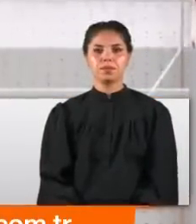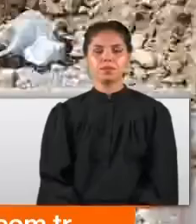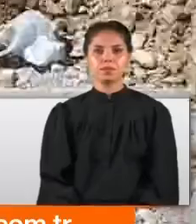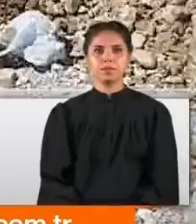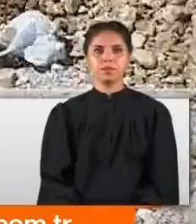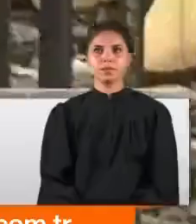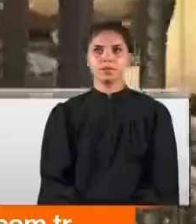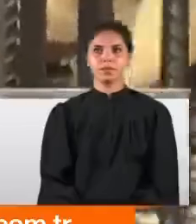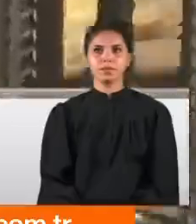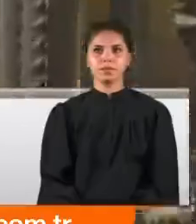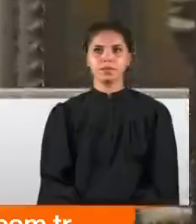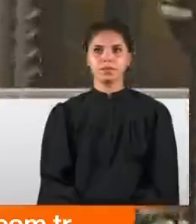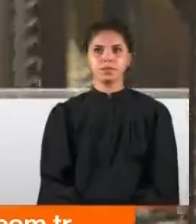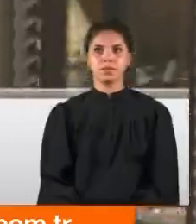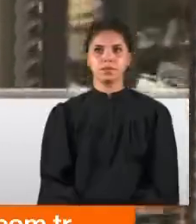Bismillah.